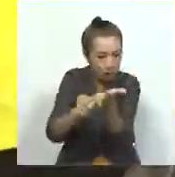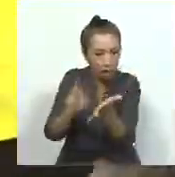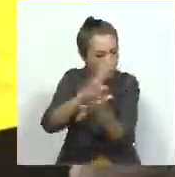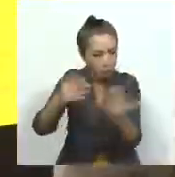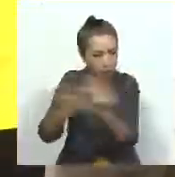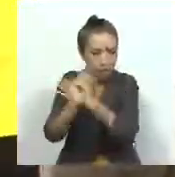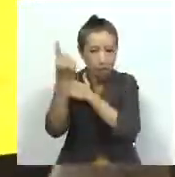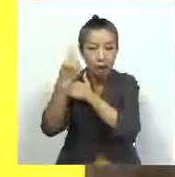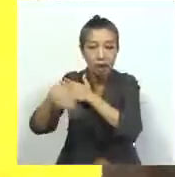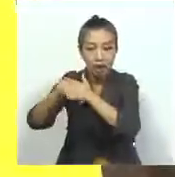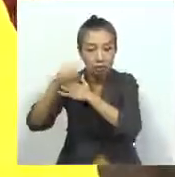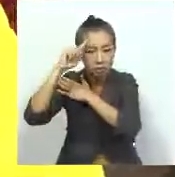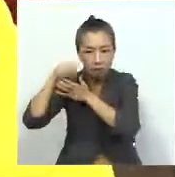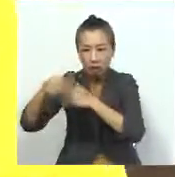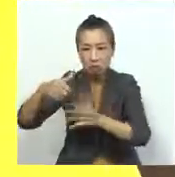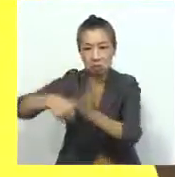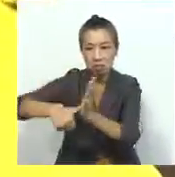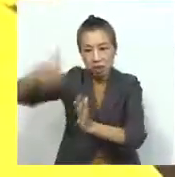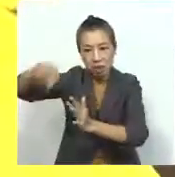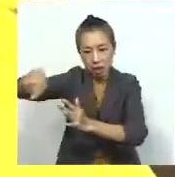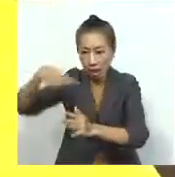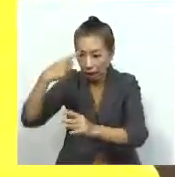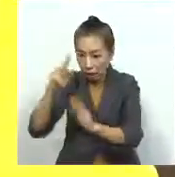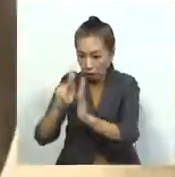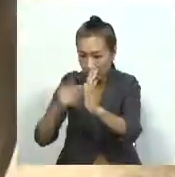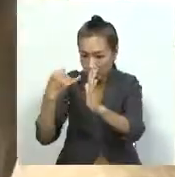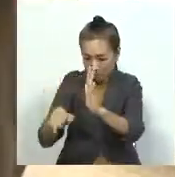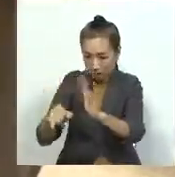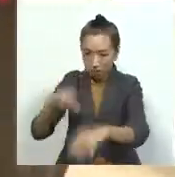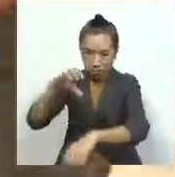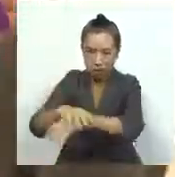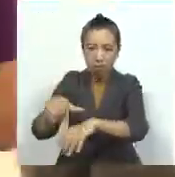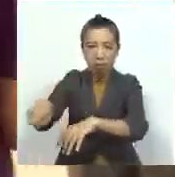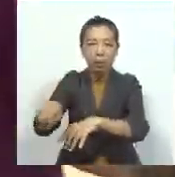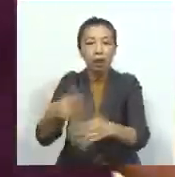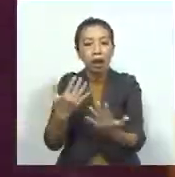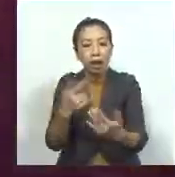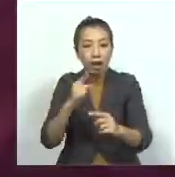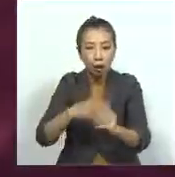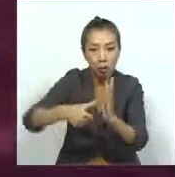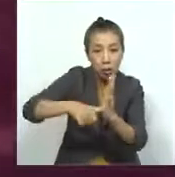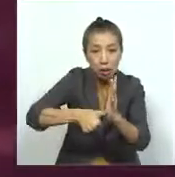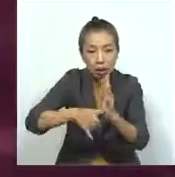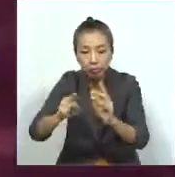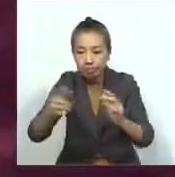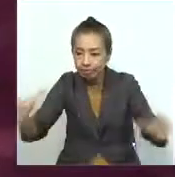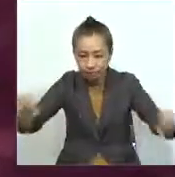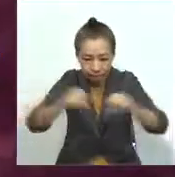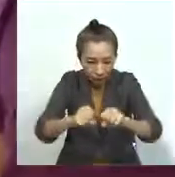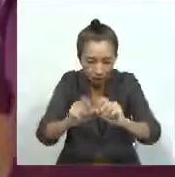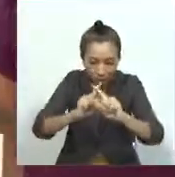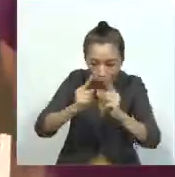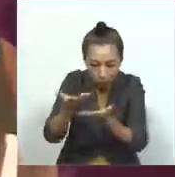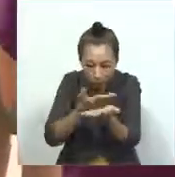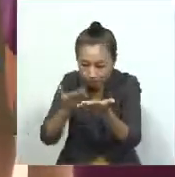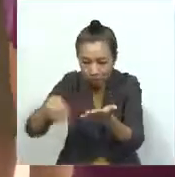ตั้งแต่การดำเนินการจริงจังกับเจ้าหนี้นอกระบบที่ผิดกฎหมายลดภาระหนี้โดยใช้วิธีการไกลเกลี่ยเพิ่มช่องทางการเข้าถึงสินเชื่อ